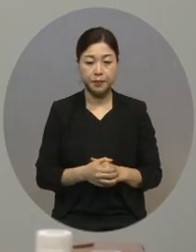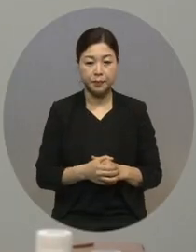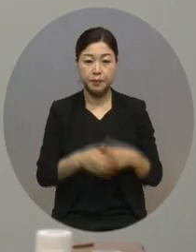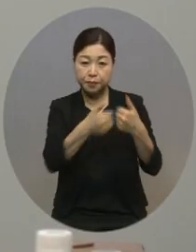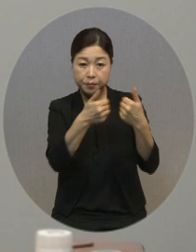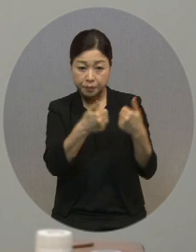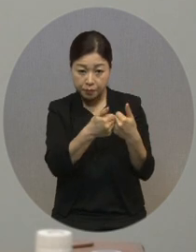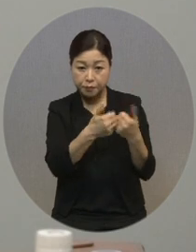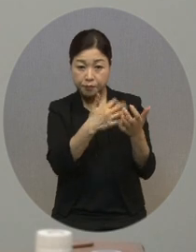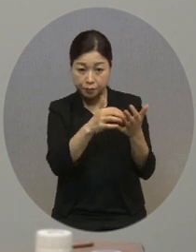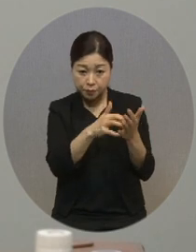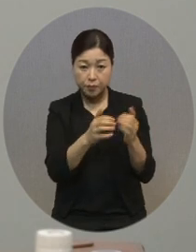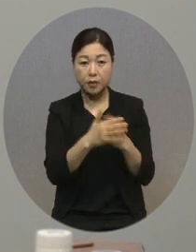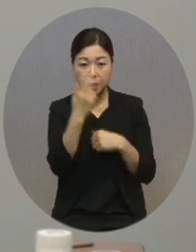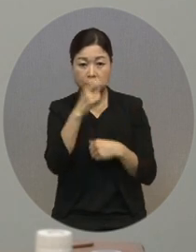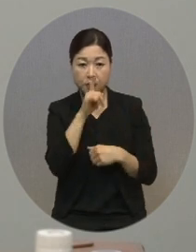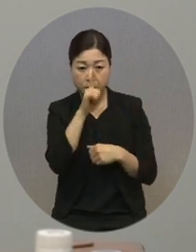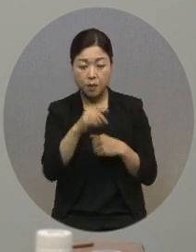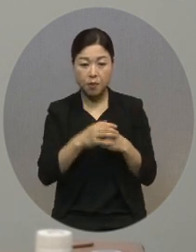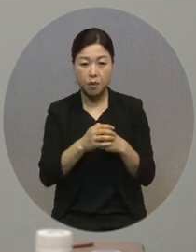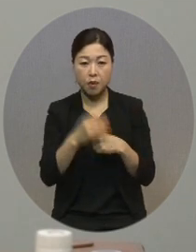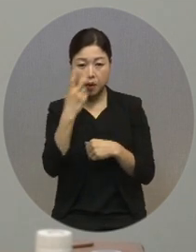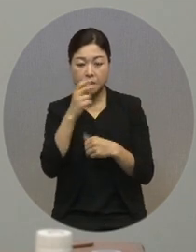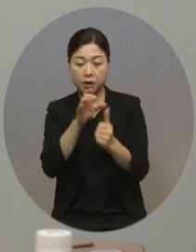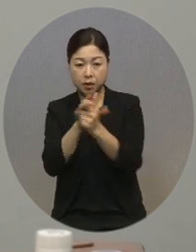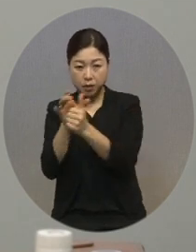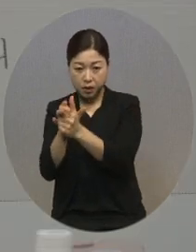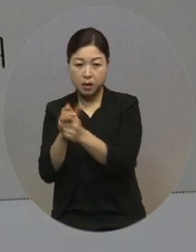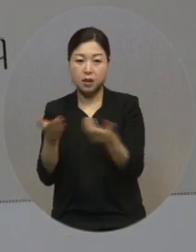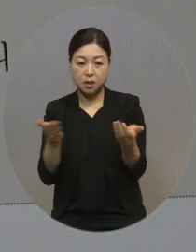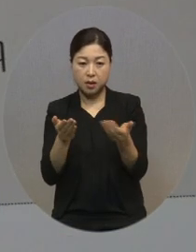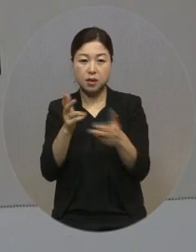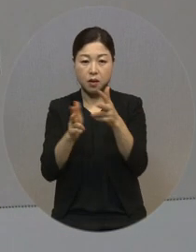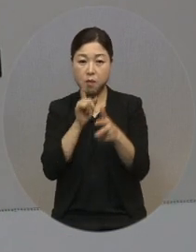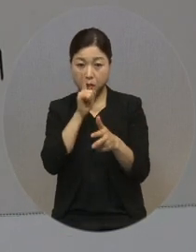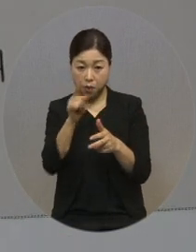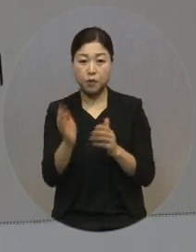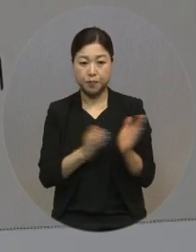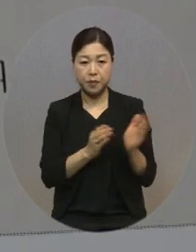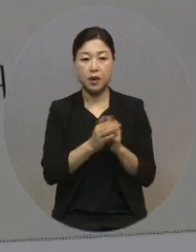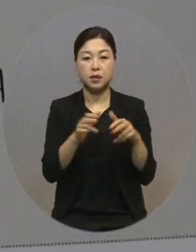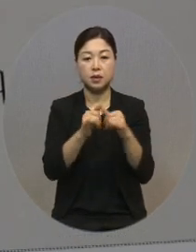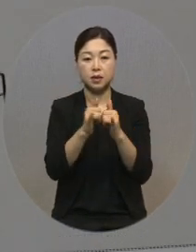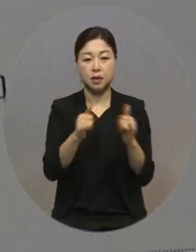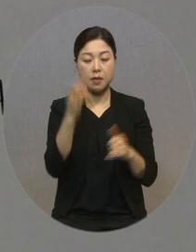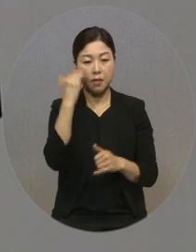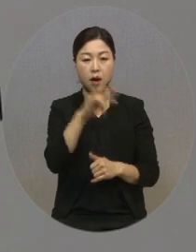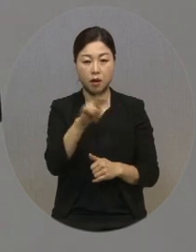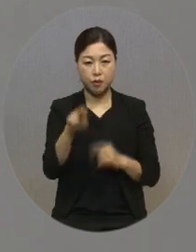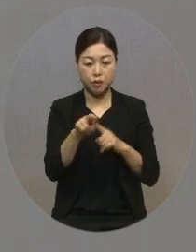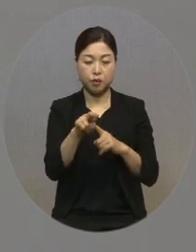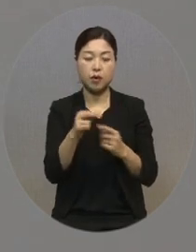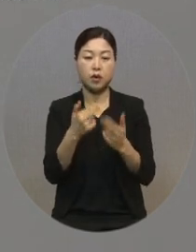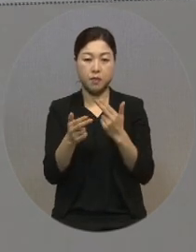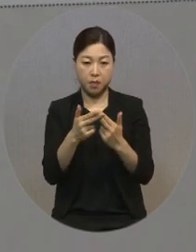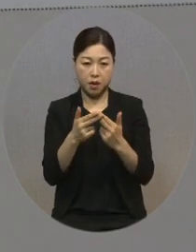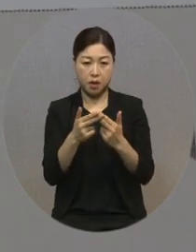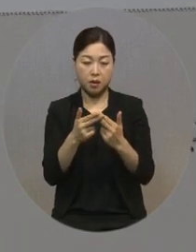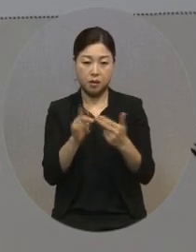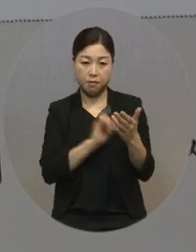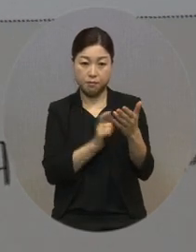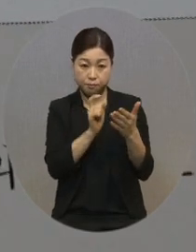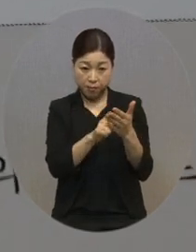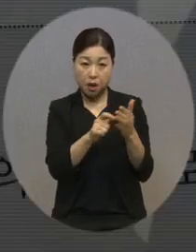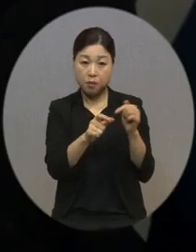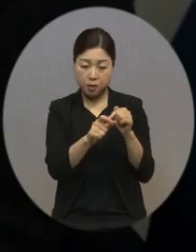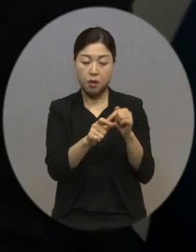보고, 감사 선임, 업무 협약 체결 등의 사업 보고에 이어 장애인 바둑협회의 정가맹 등록단체 인준안